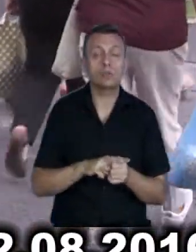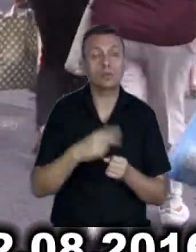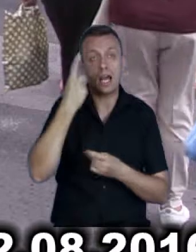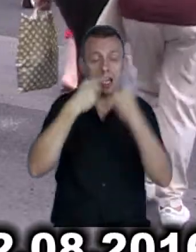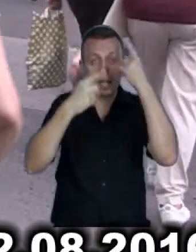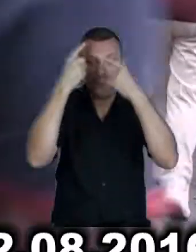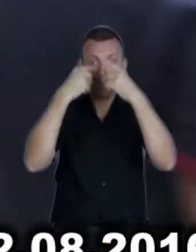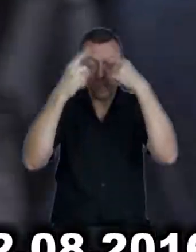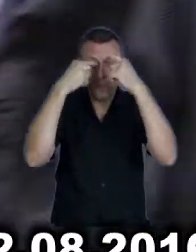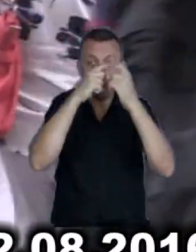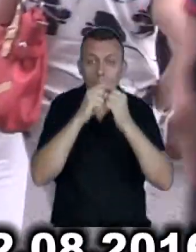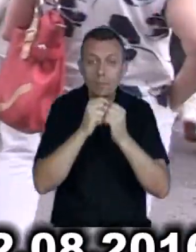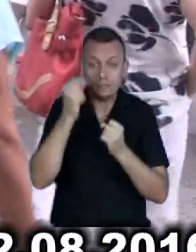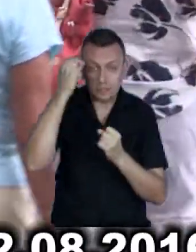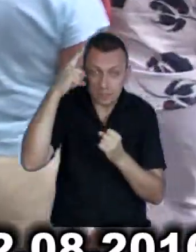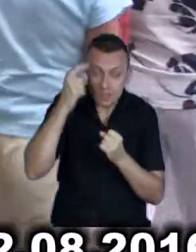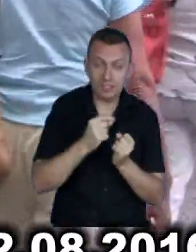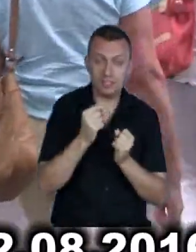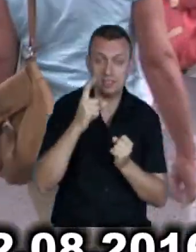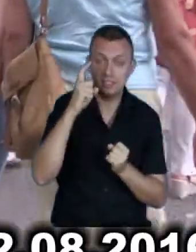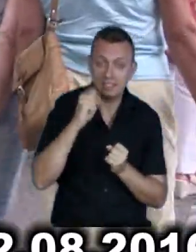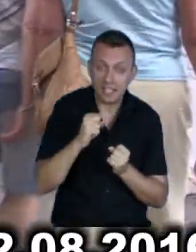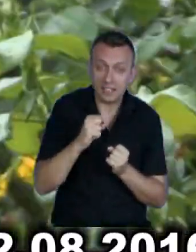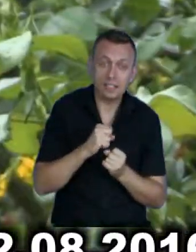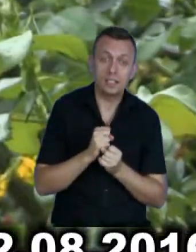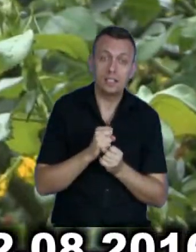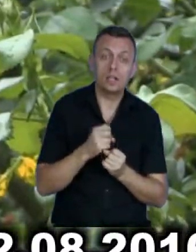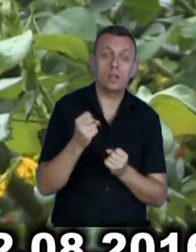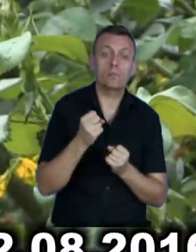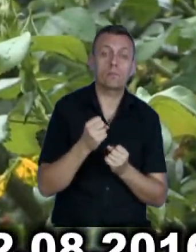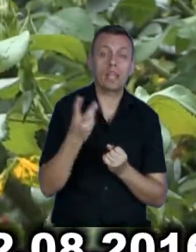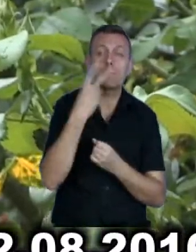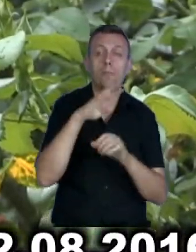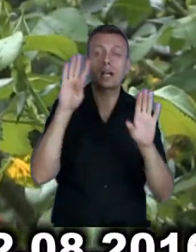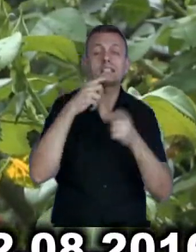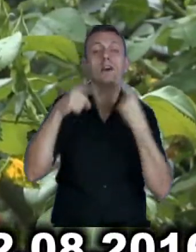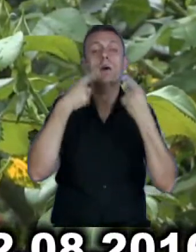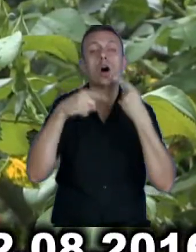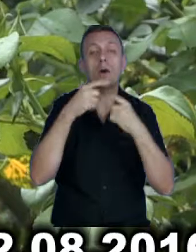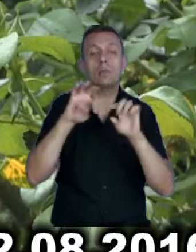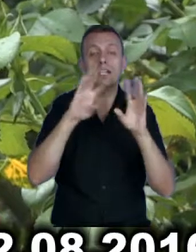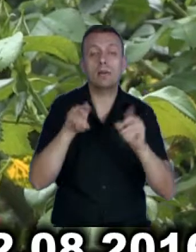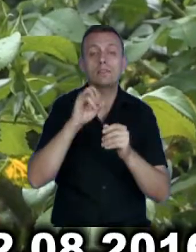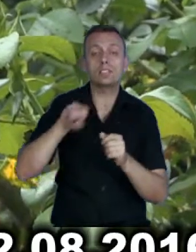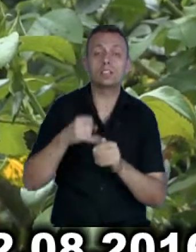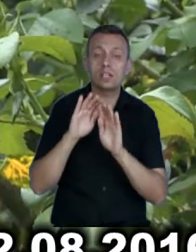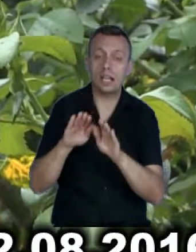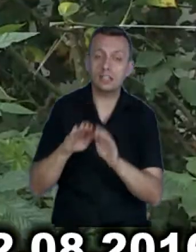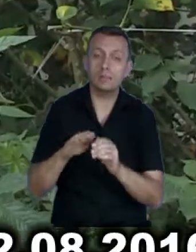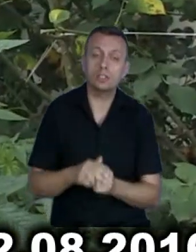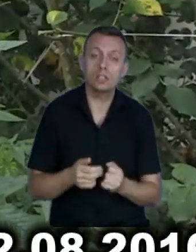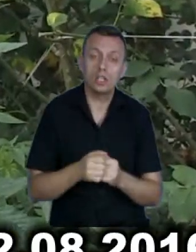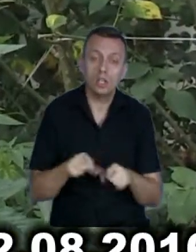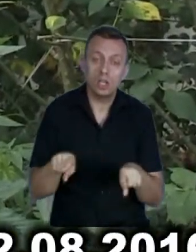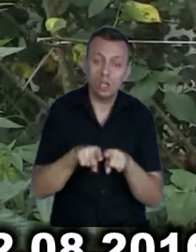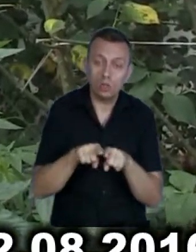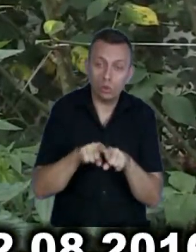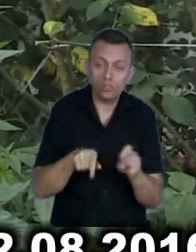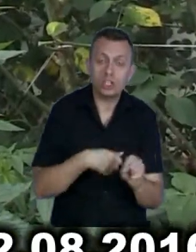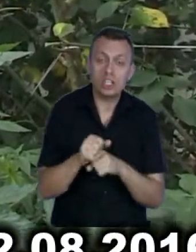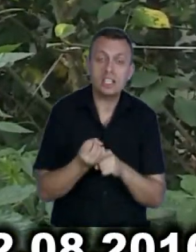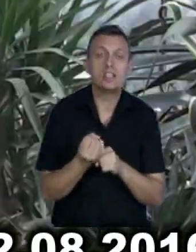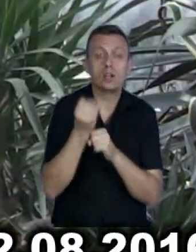szczególne odmiany i opowiadając o różach, a także o ich pielęgnacji. Wśród wielu róż zobaczyć można było róże Kutno i Mikołaj Kopernik. Przewodnicy